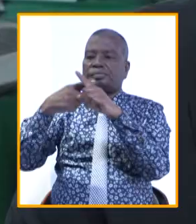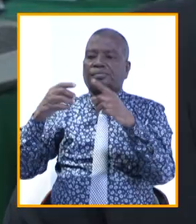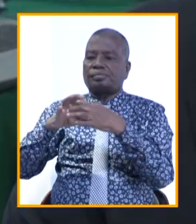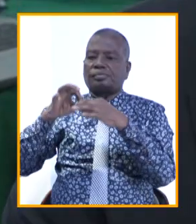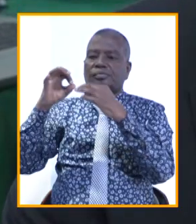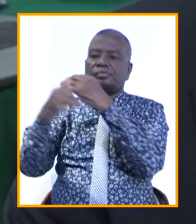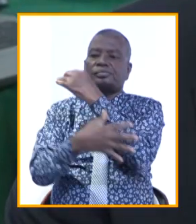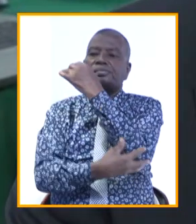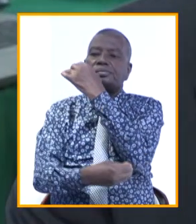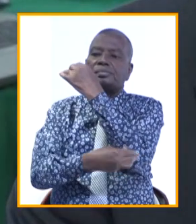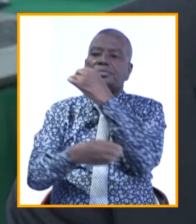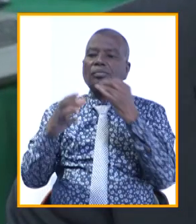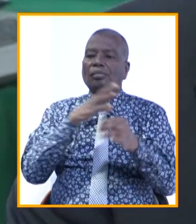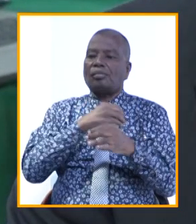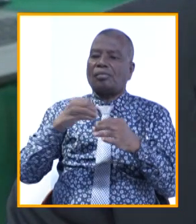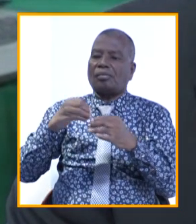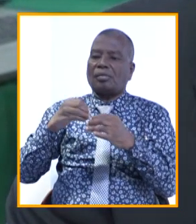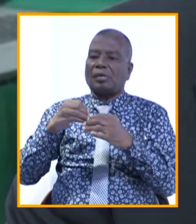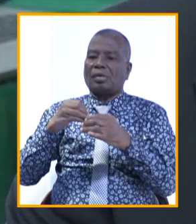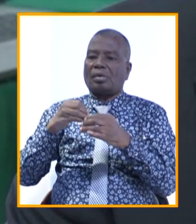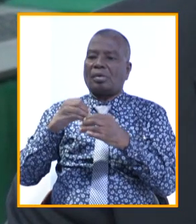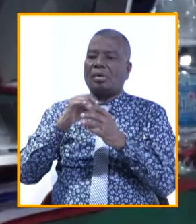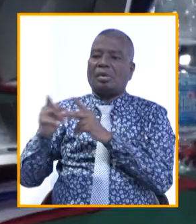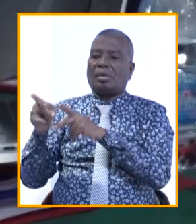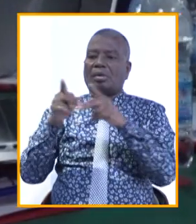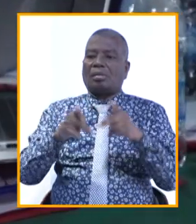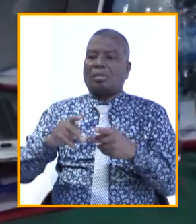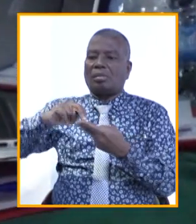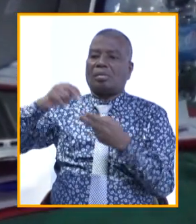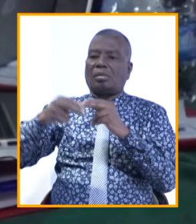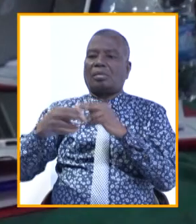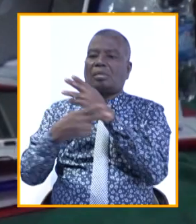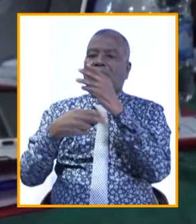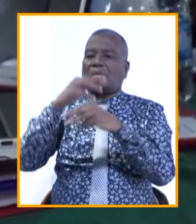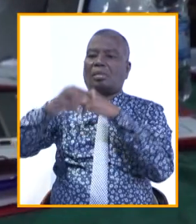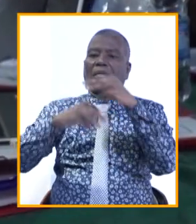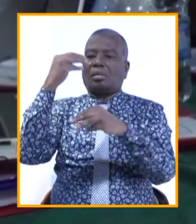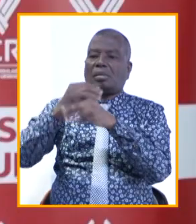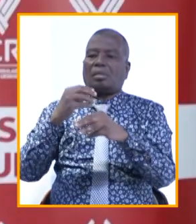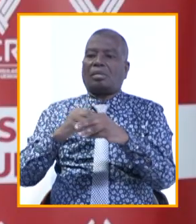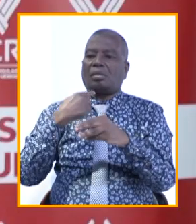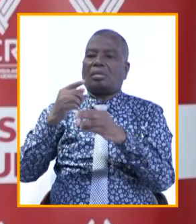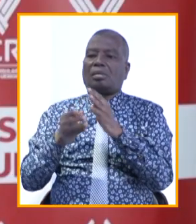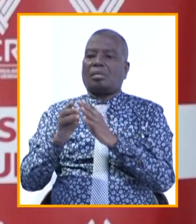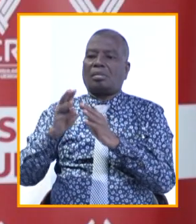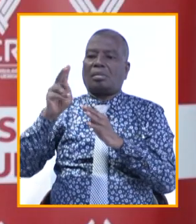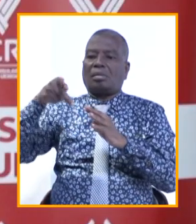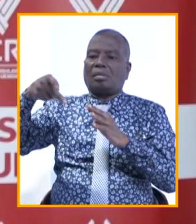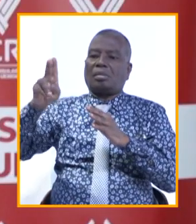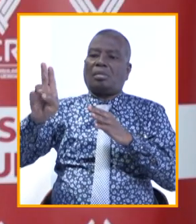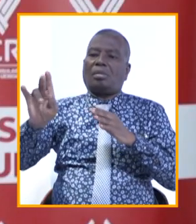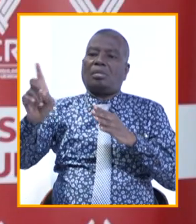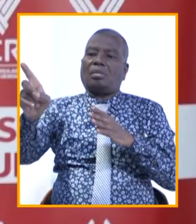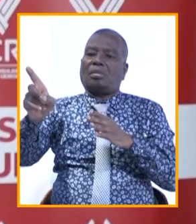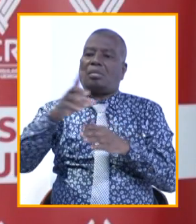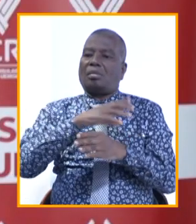de 60 millions de personnes supplémentaires, selon les chiffres de la Banque mondiale cités par le PNUD. Cette agence